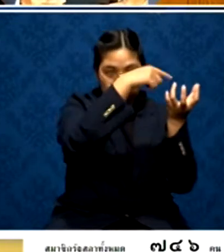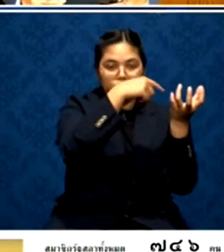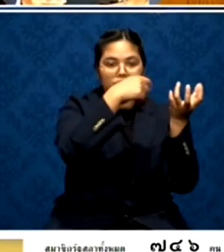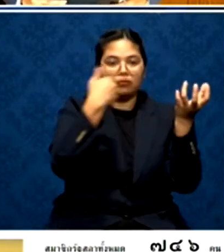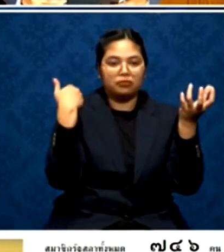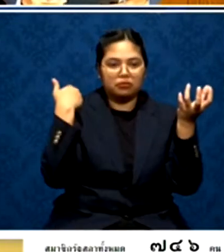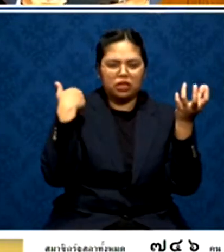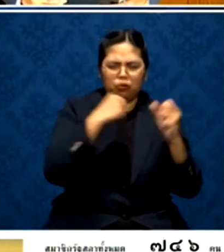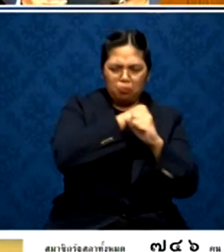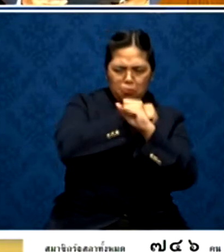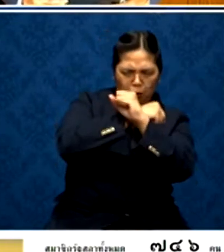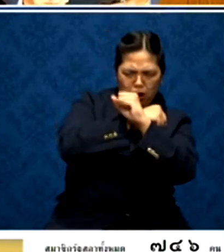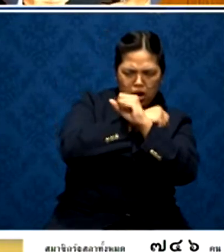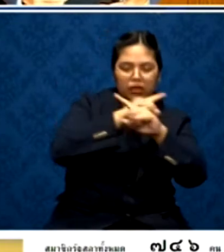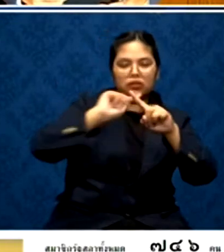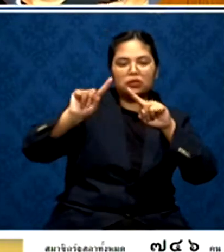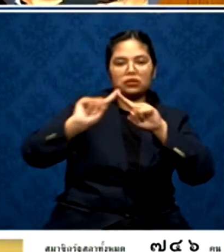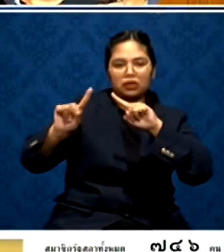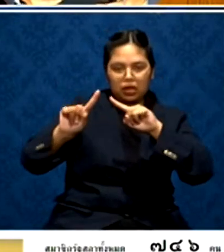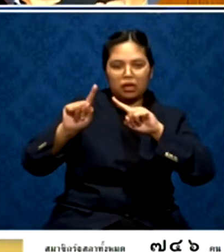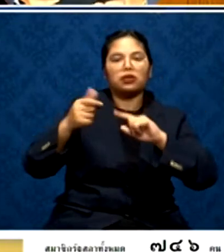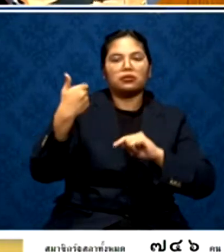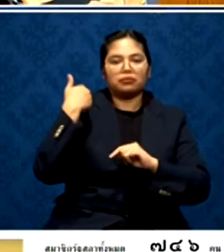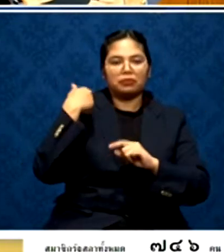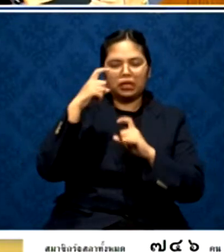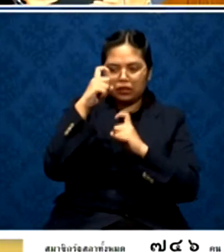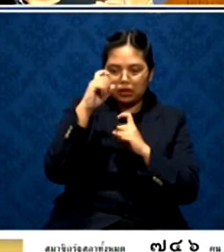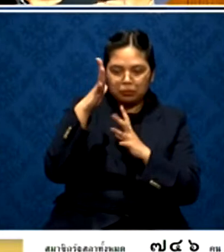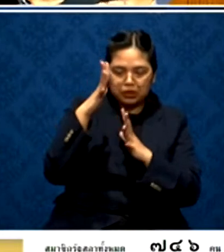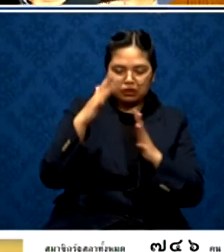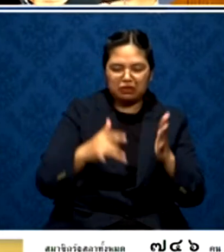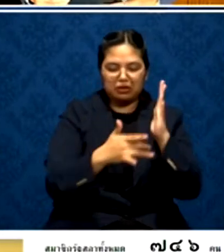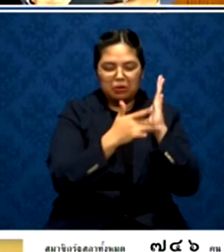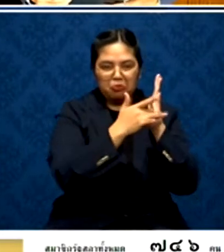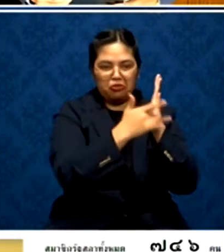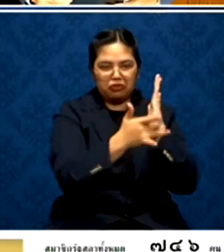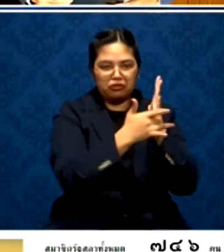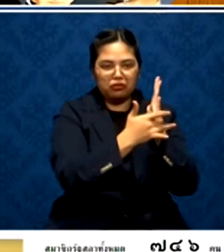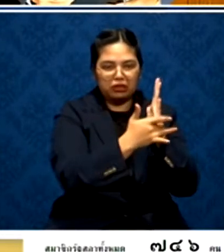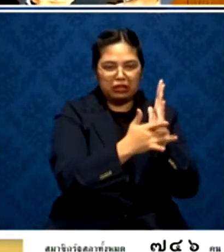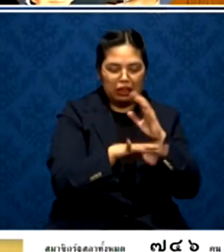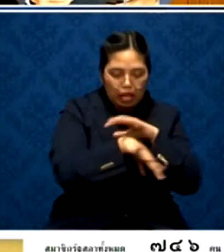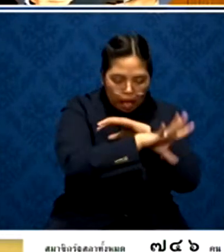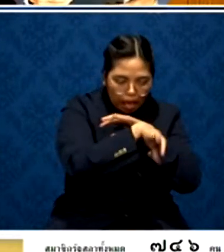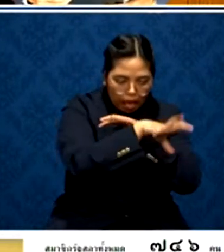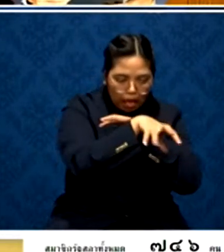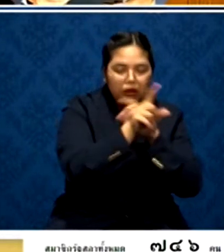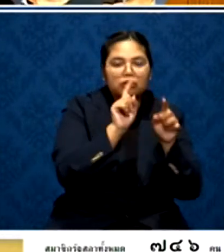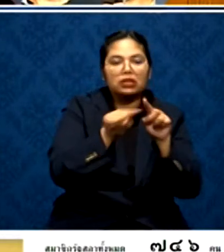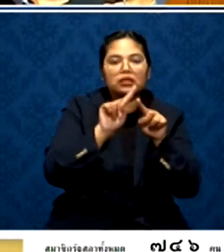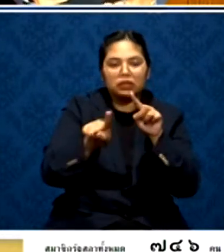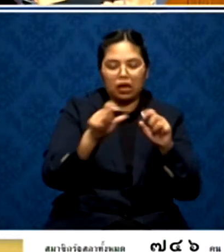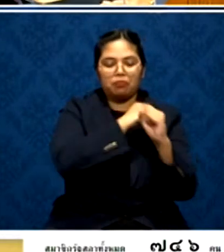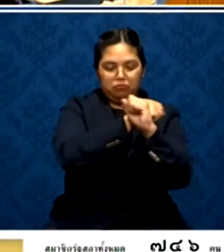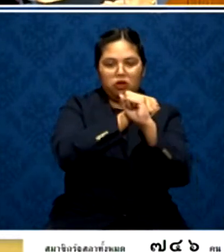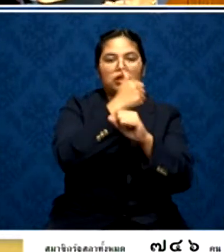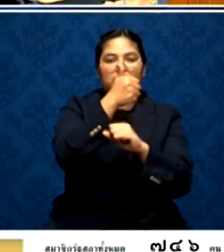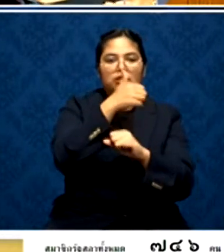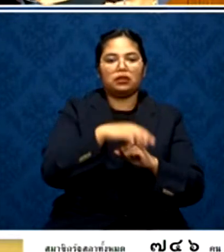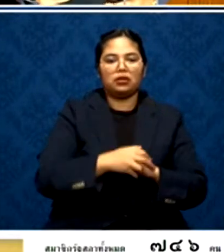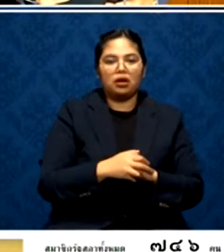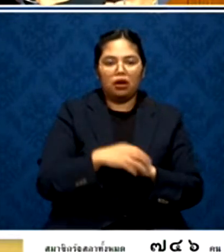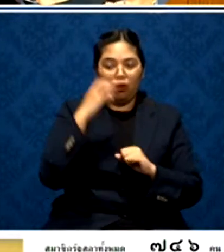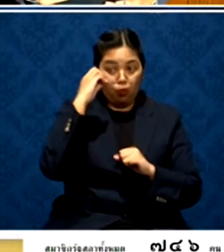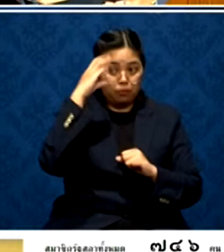คุกคามข้ามชาติและการเพิ่มความปลอดภัยทางไซเบอร์รวมถึงการให้ความรู้เท่า